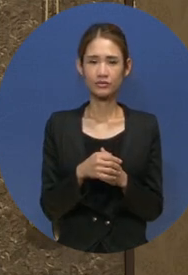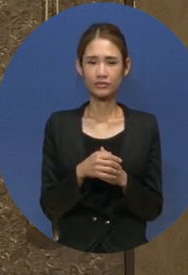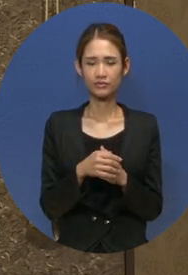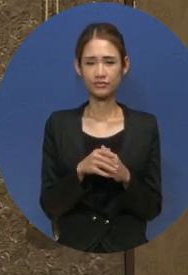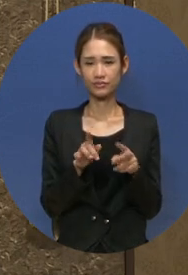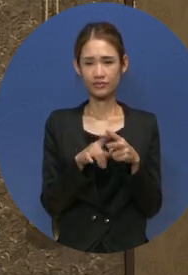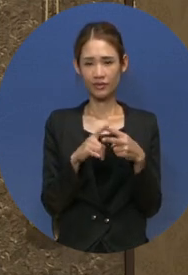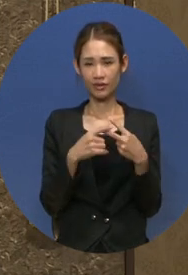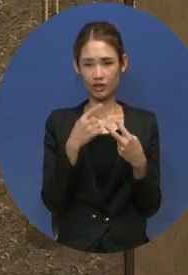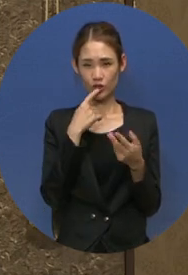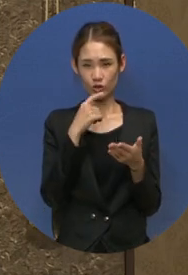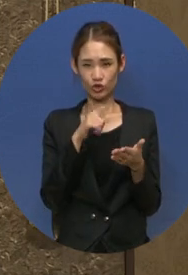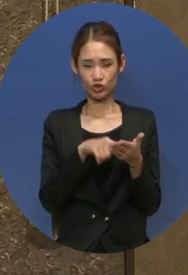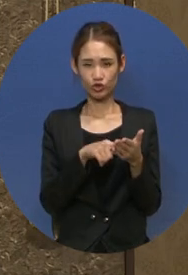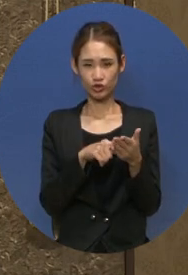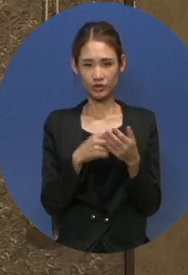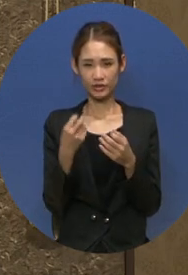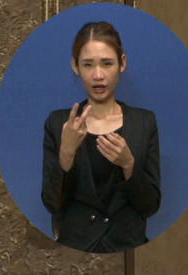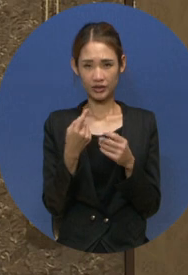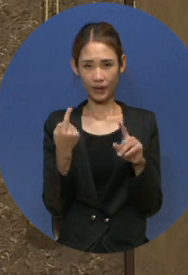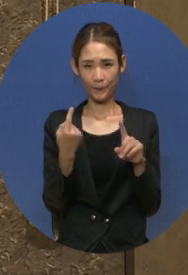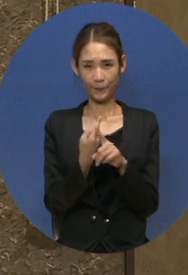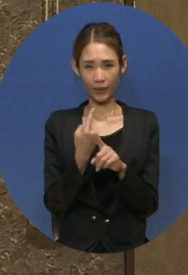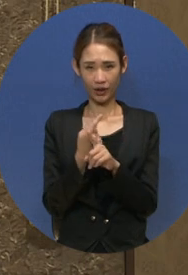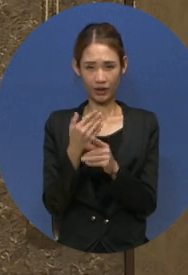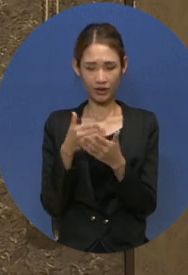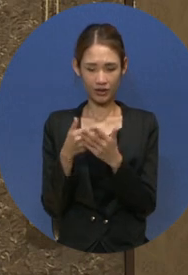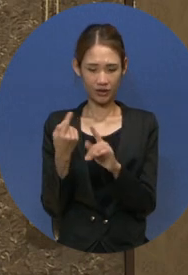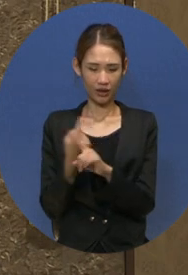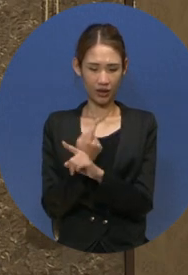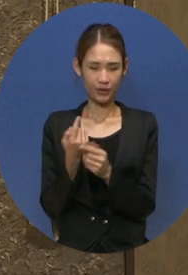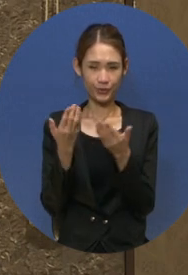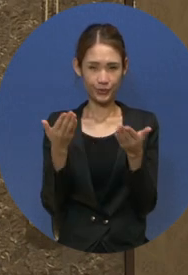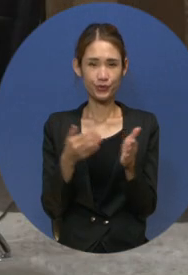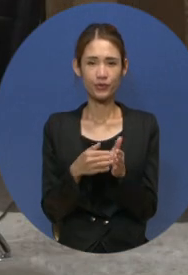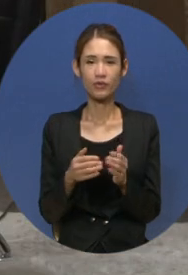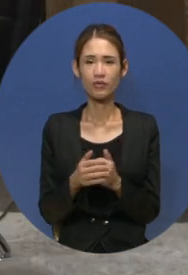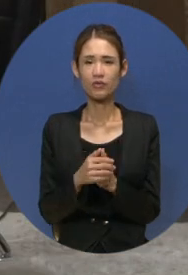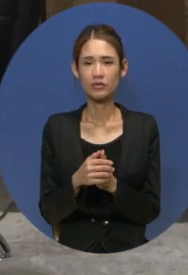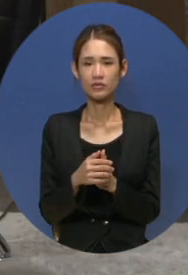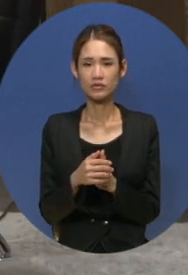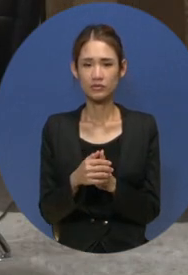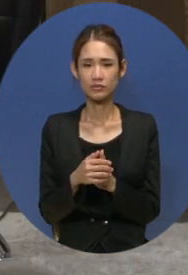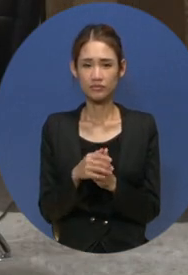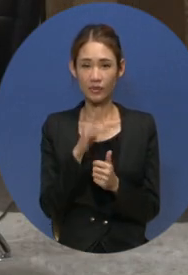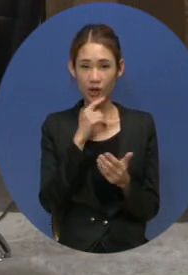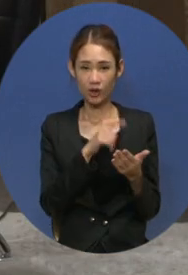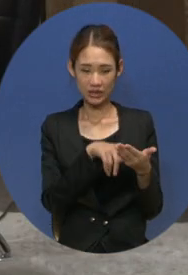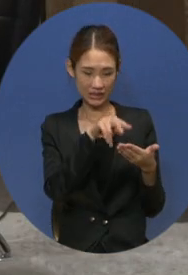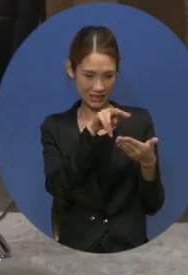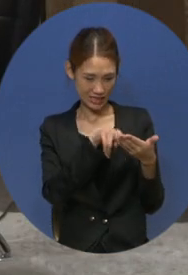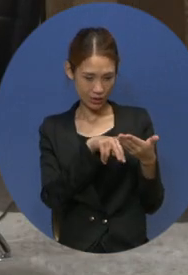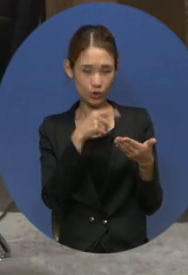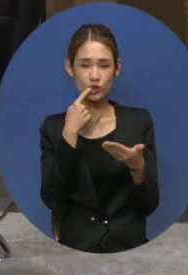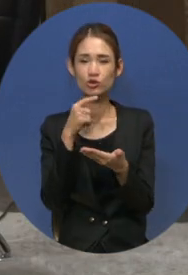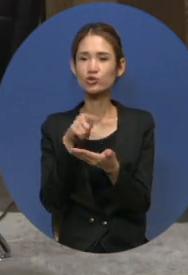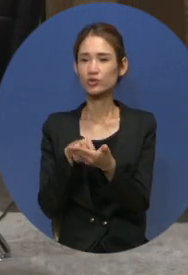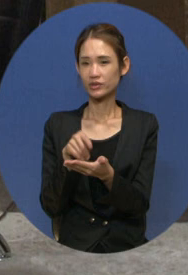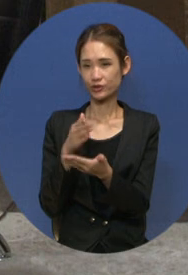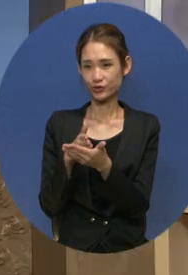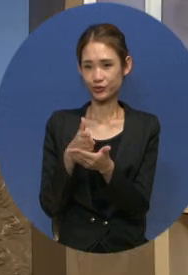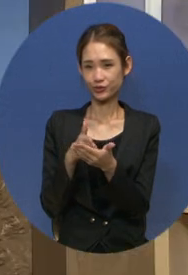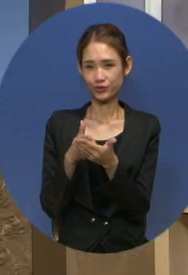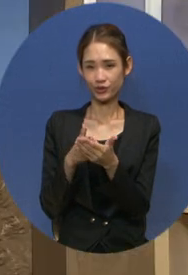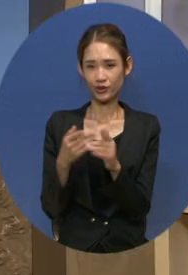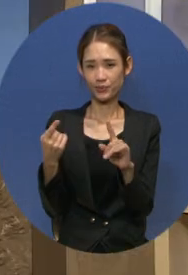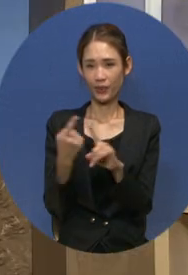이들이 이해할 수 있는 쉬운 말로 다시 바꿔서 이제 기사를 다시 내보내는 거죠. 아, 그러니까 정말 말 그대로 읽기 쉬운 그 네. 뉴스